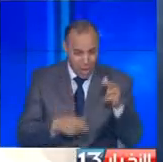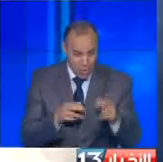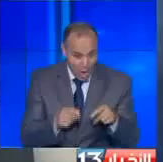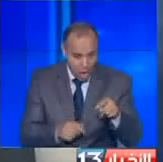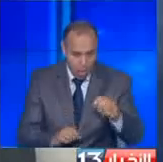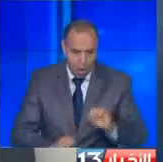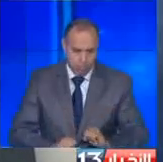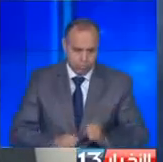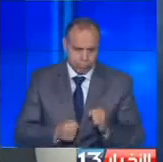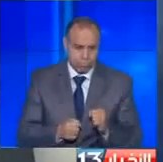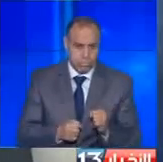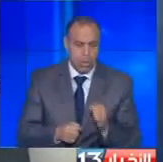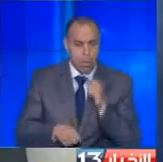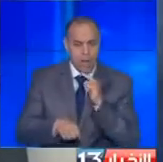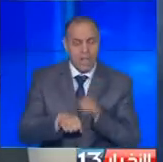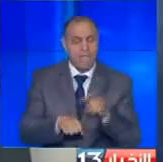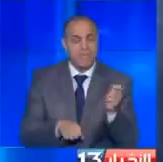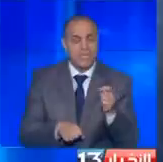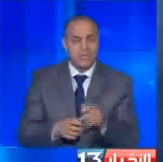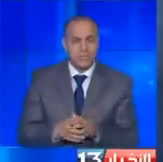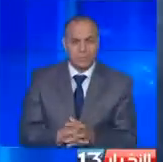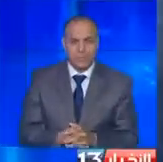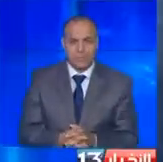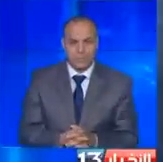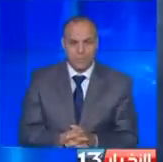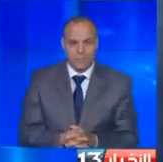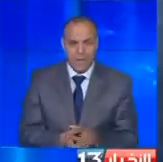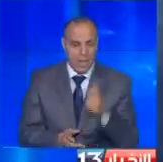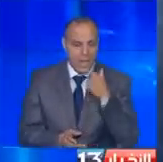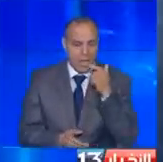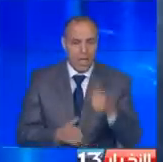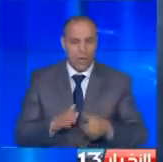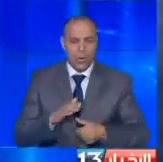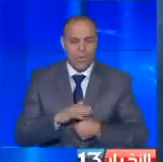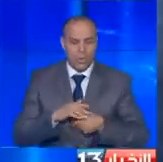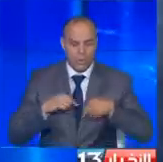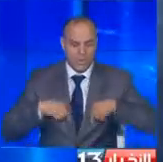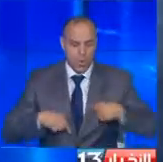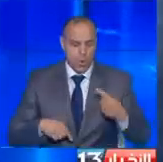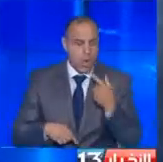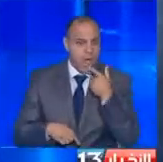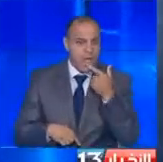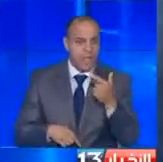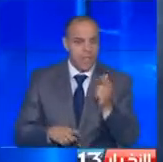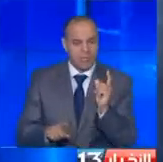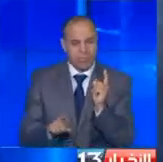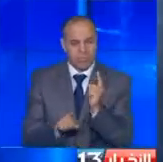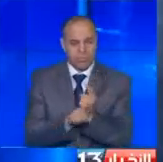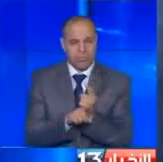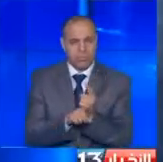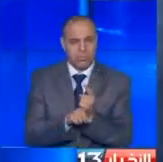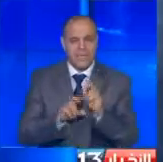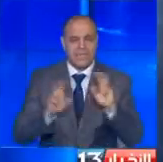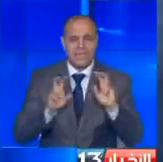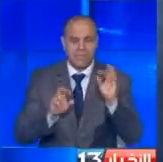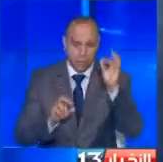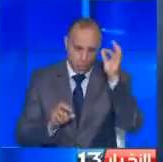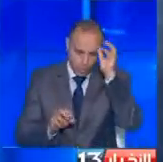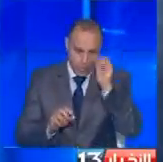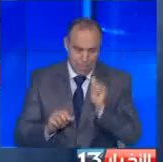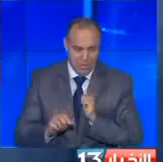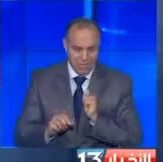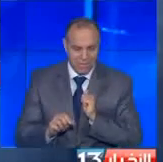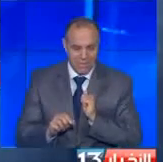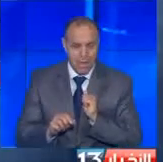المطعم الجامعي في أسرع الأوقات. اعتبر رئيس الحكومة يوسف الشاهد في مقابلة مع إحدى القنوات التلفزية الخاصة